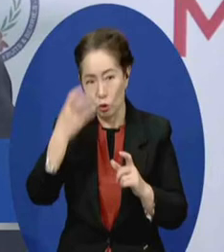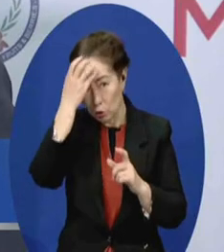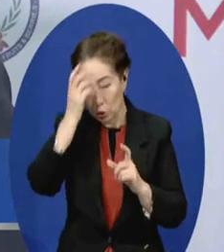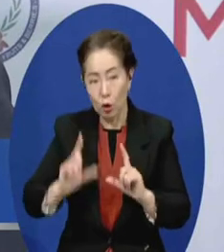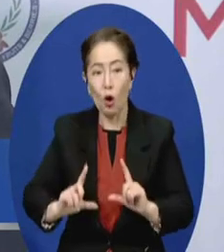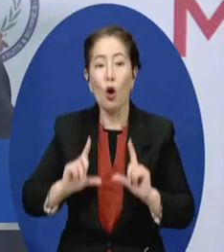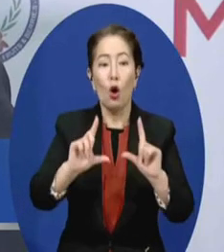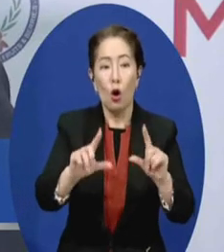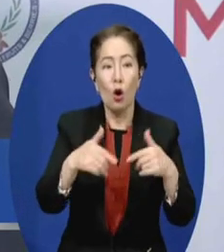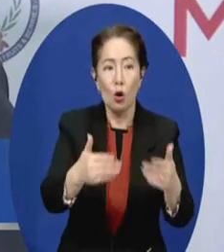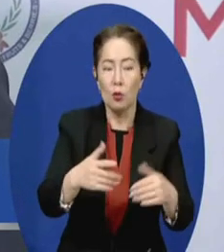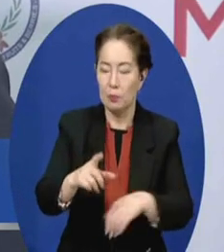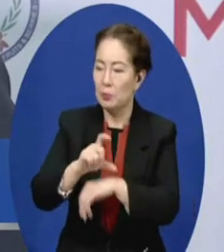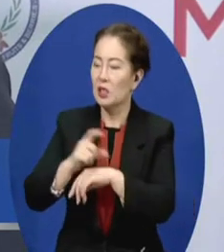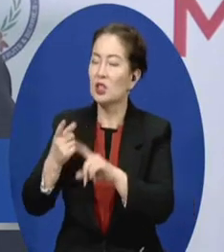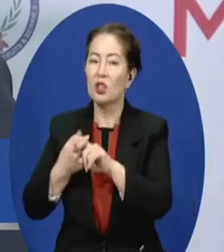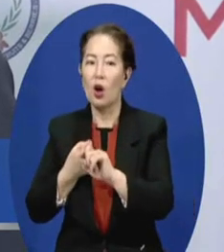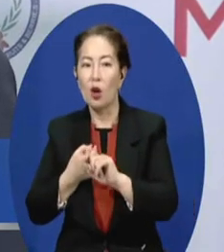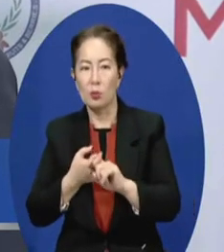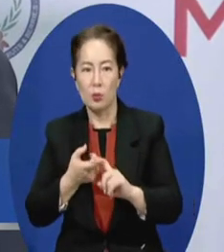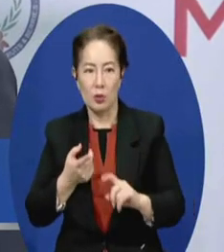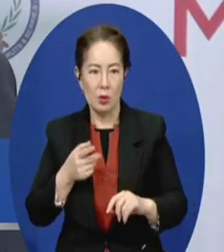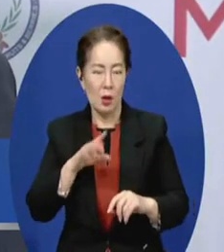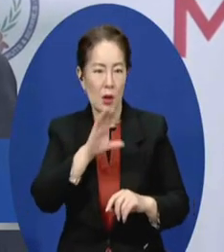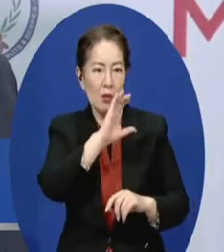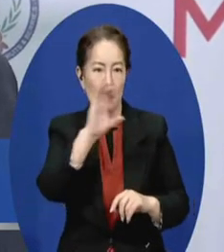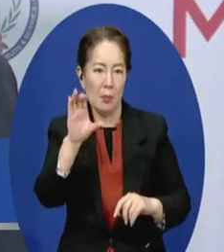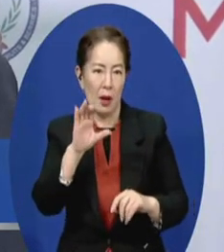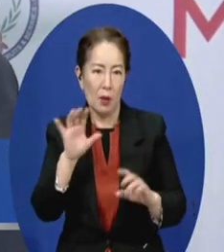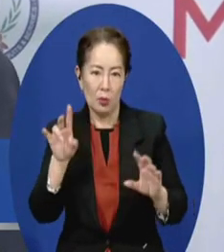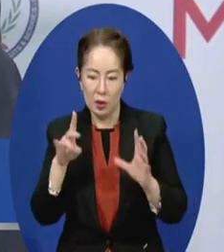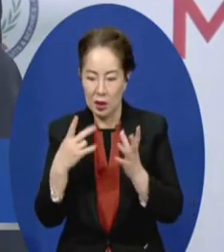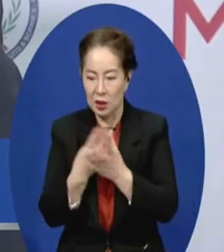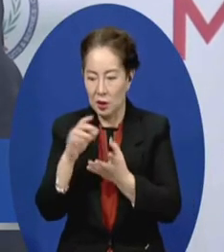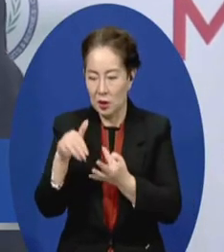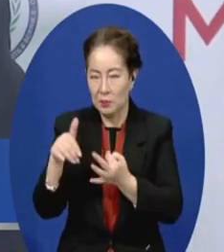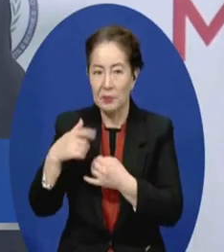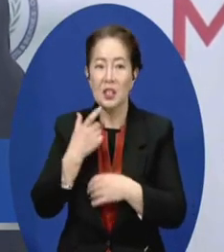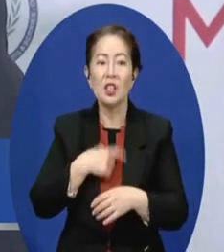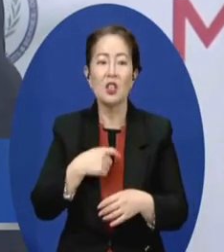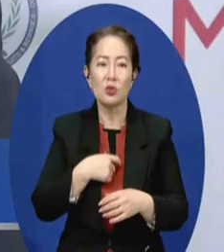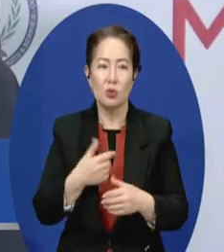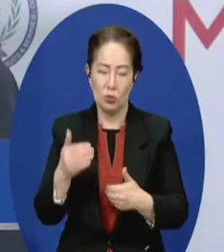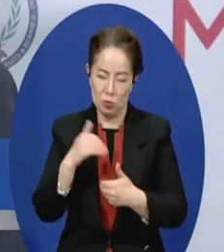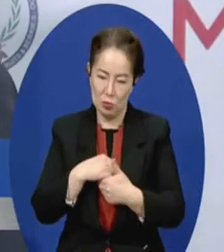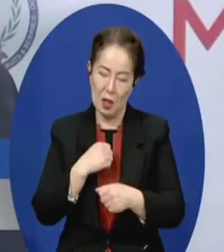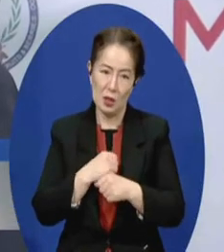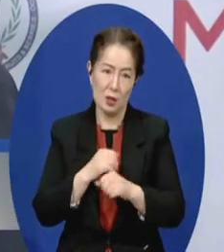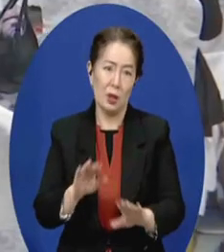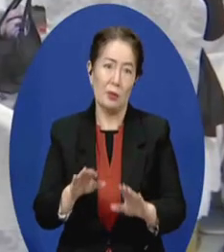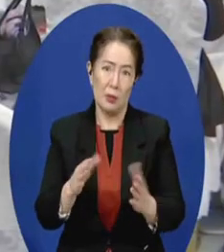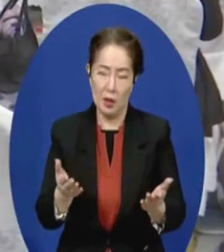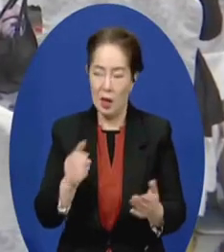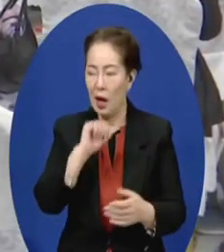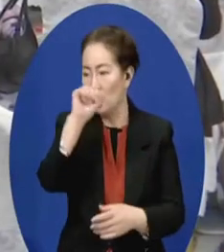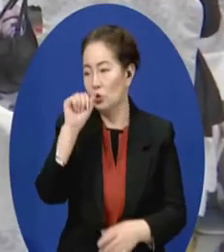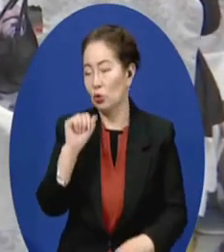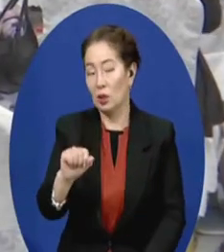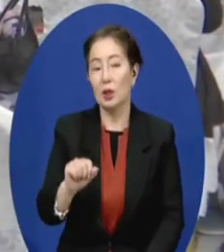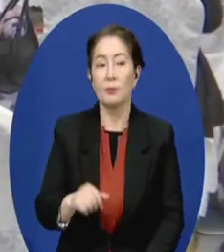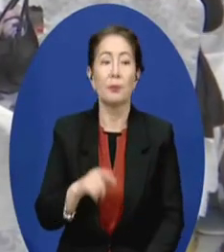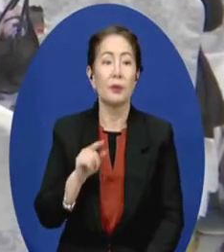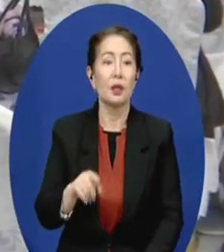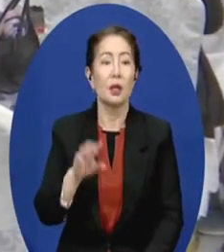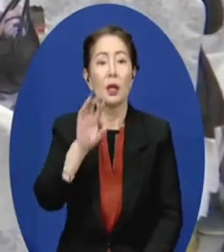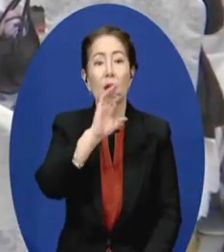байдаг. Мэрэгжлийн нэгдсэн холбоотууд нь зүгээр аж ахуй нэгжүүдийн нийлүүлсэн хэлбэр дээр буюу гишүүнчлэн хэлбэр дээр хашаад байгаа. Тэр л гол асуудал нь байна.